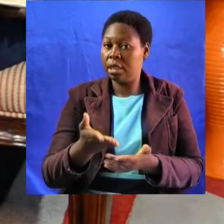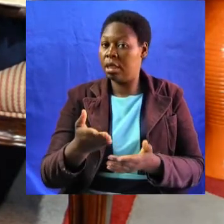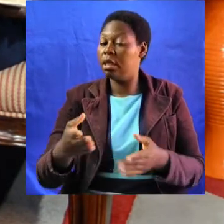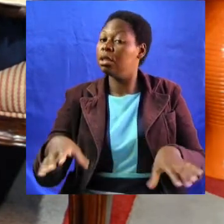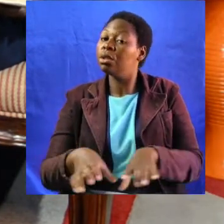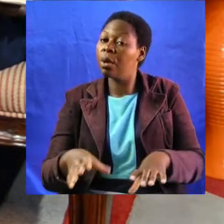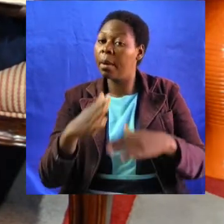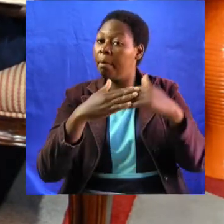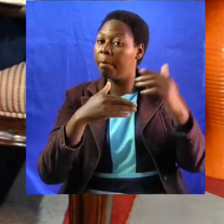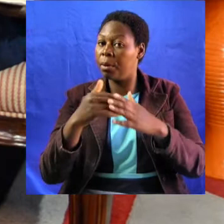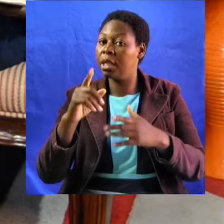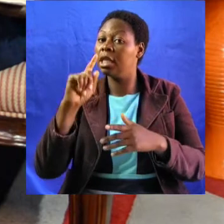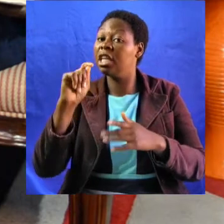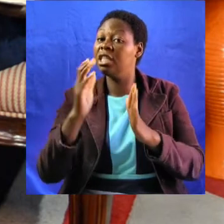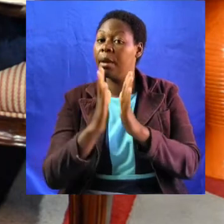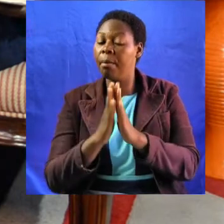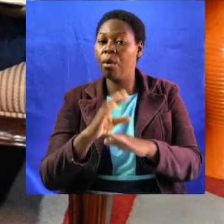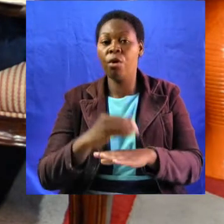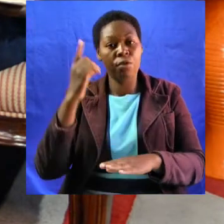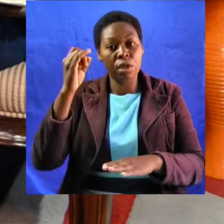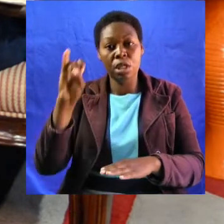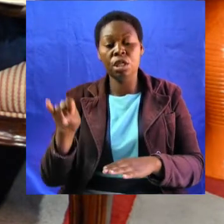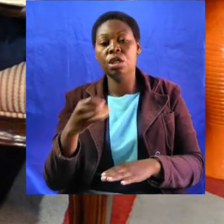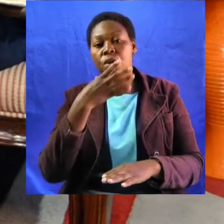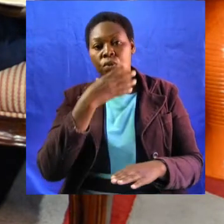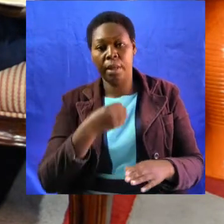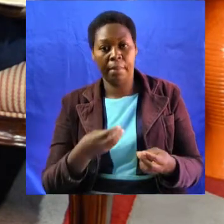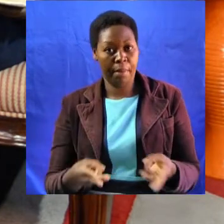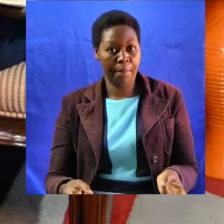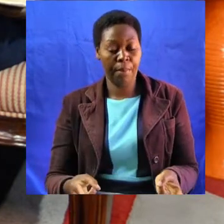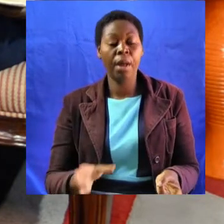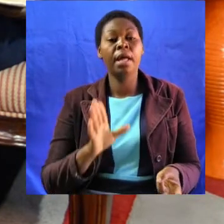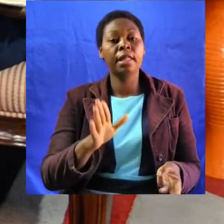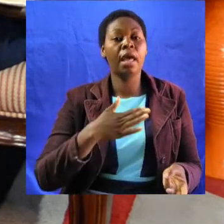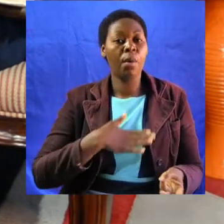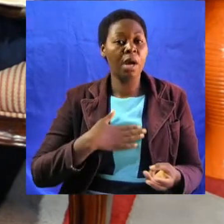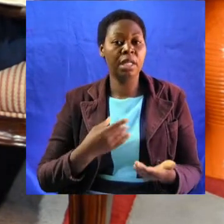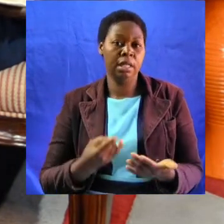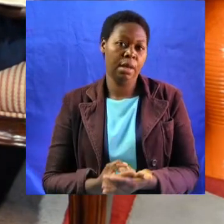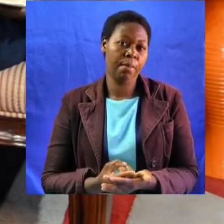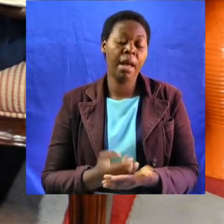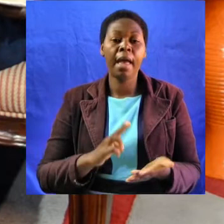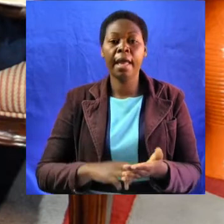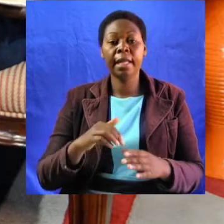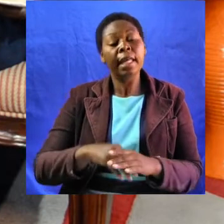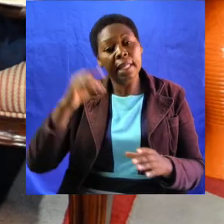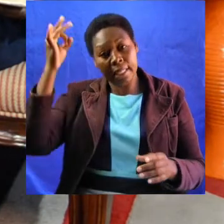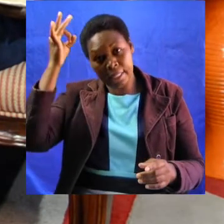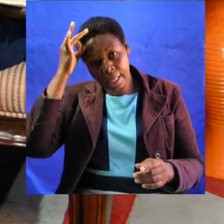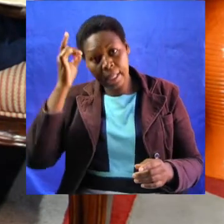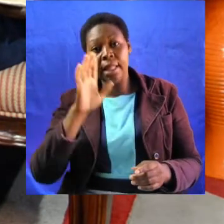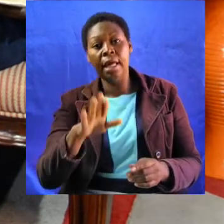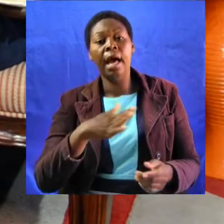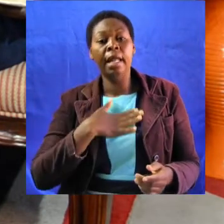Vaivaka vechiJudha vaya. Saka vanhu vanga vauda kubatsirwa wani. Kwamambo futi kuruda kugadziriswa. Nekuti ndokwabva ode yekuti